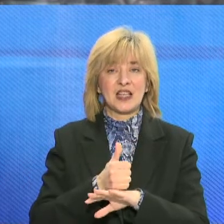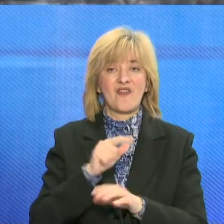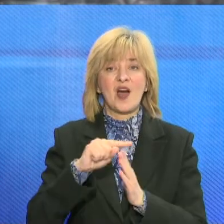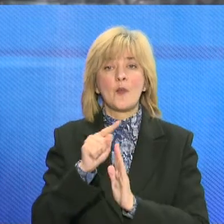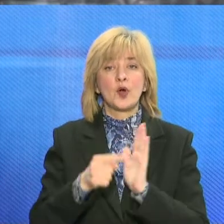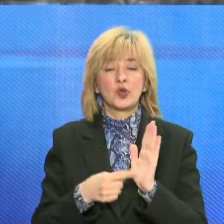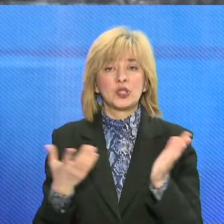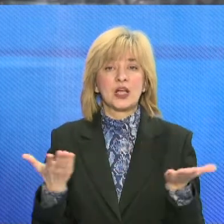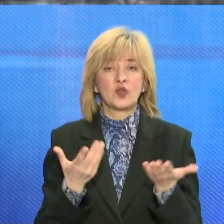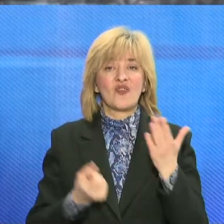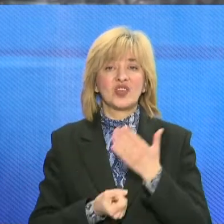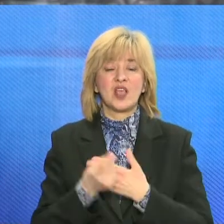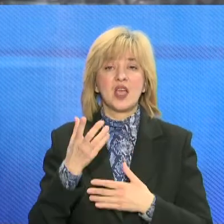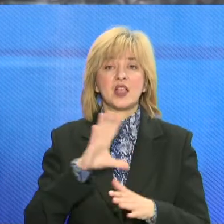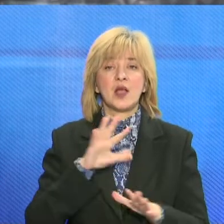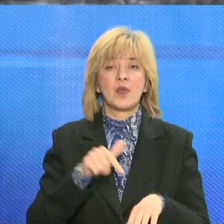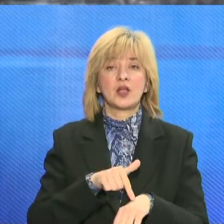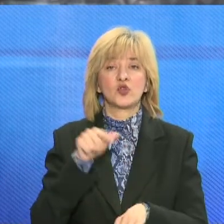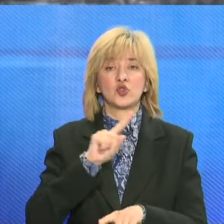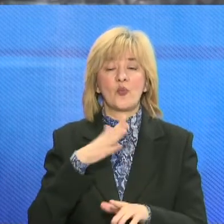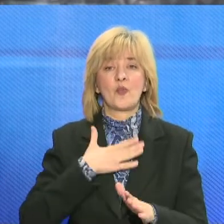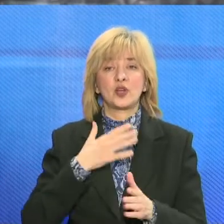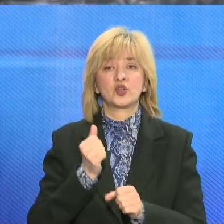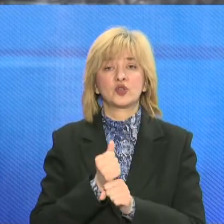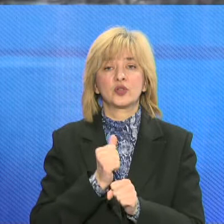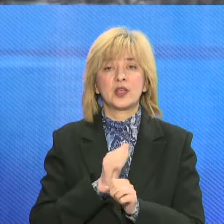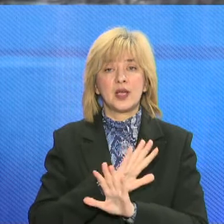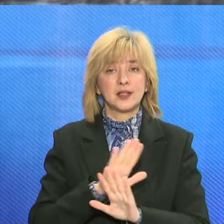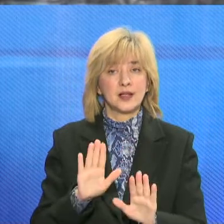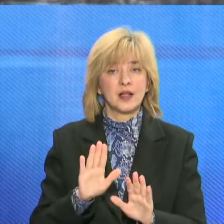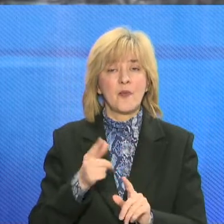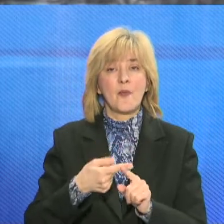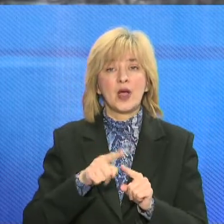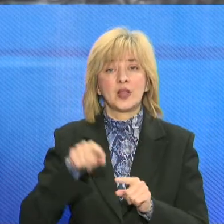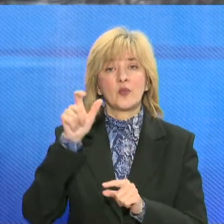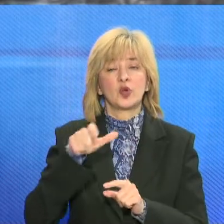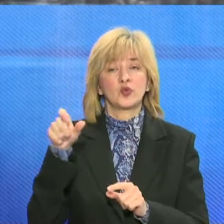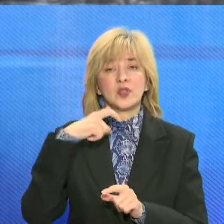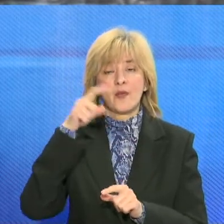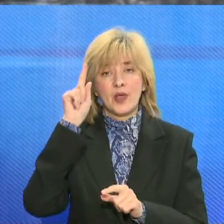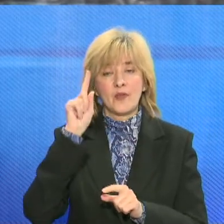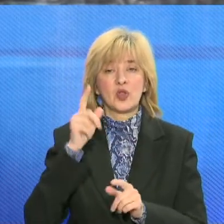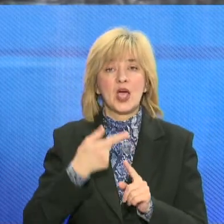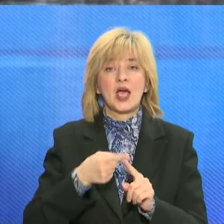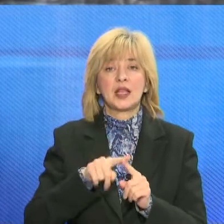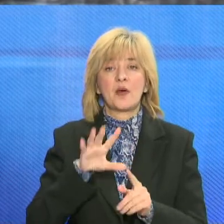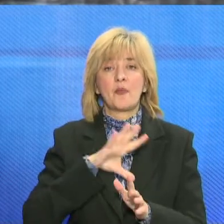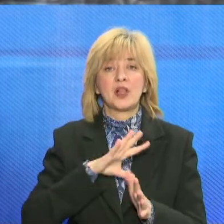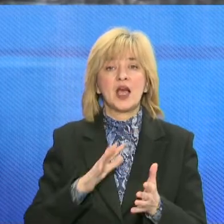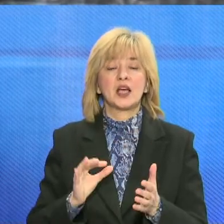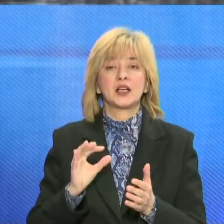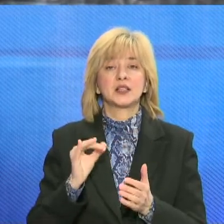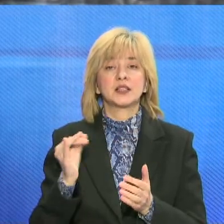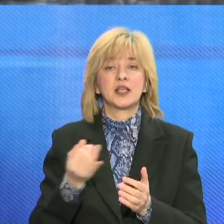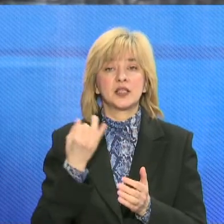что мы что-то не доделали, поэтому люди не понимают. Это было ощущение общественной заинтересованности. И здесь не играло большой роли,